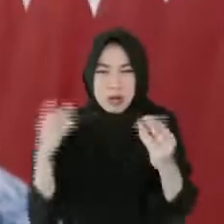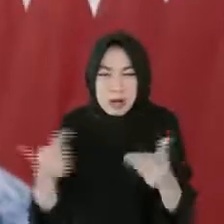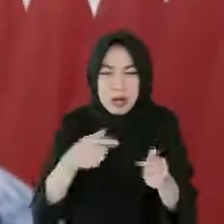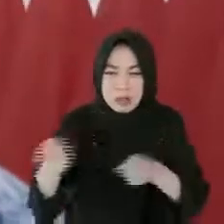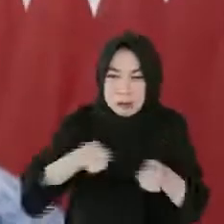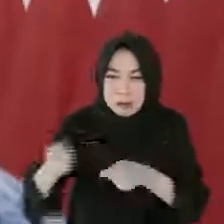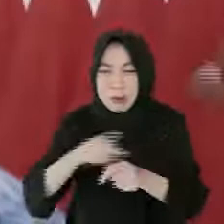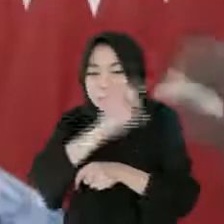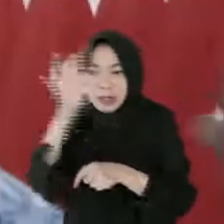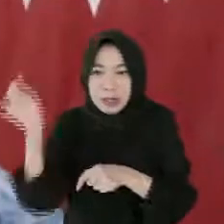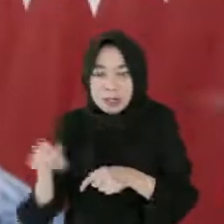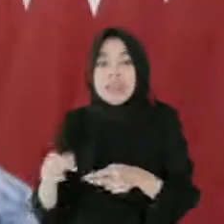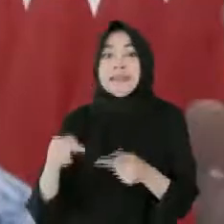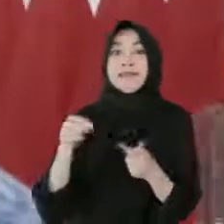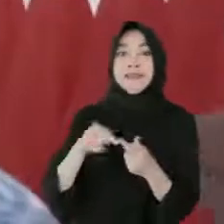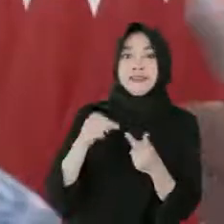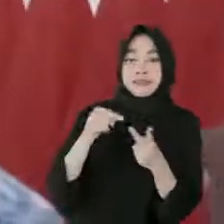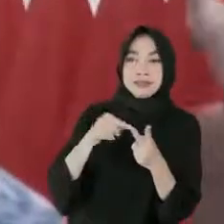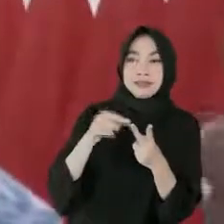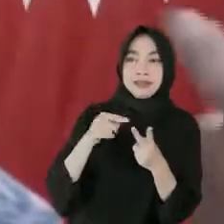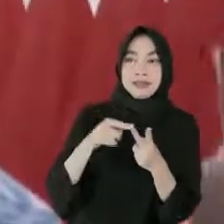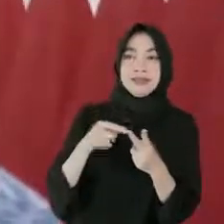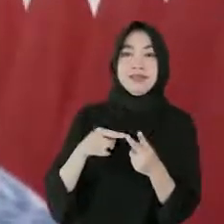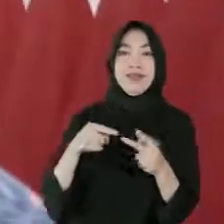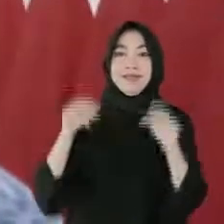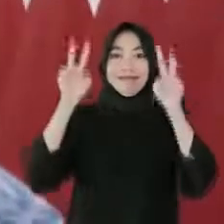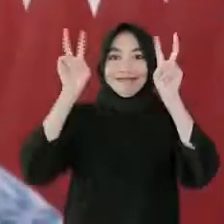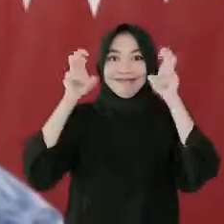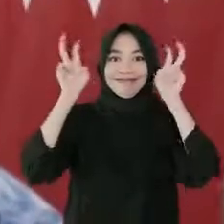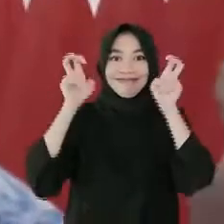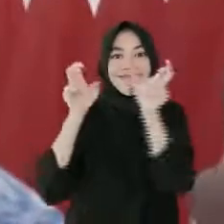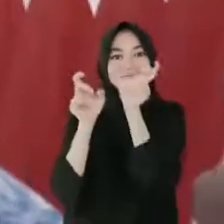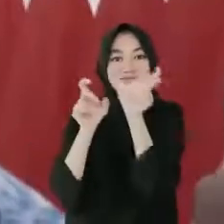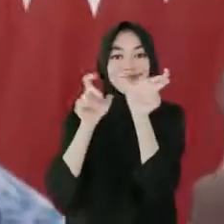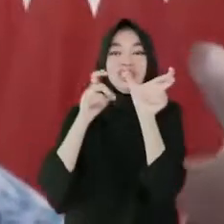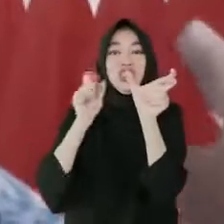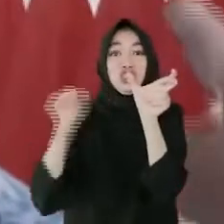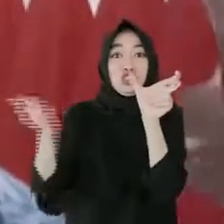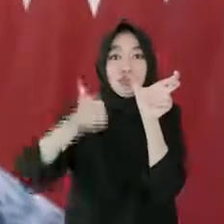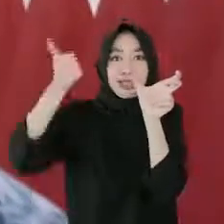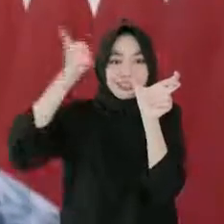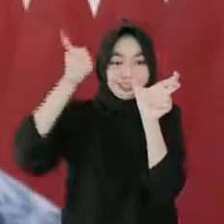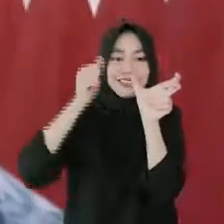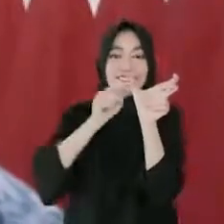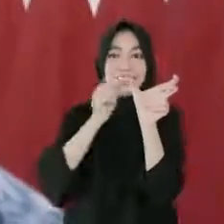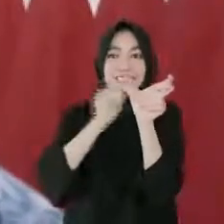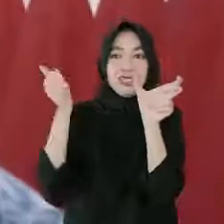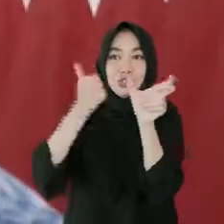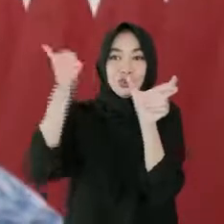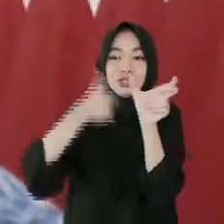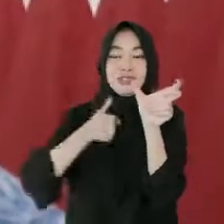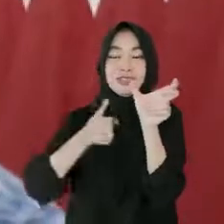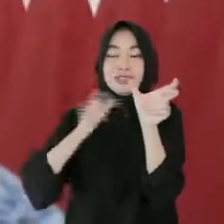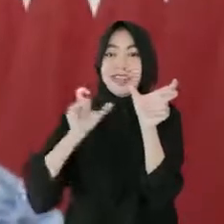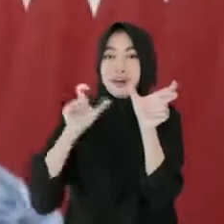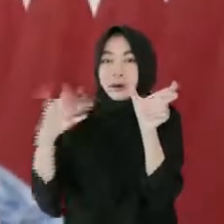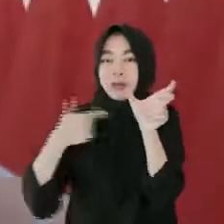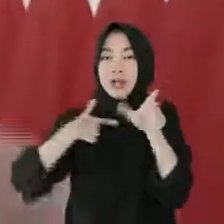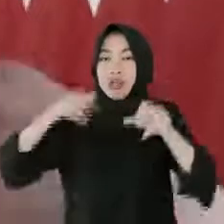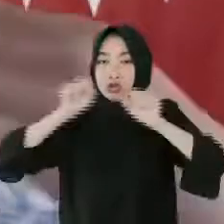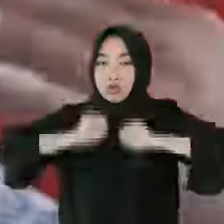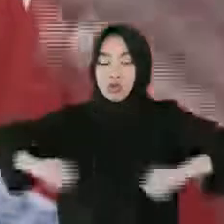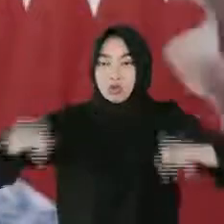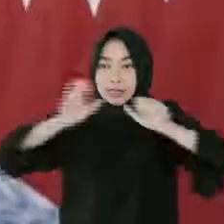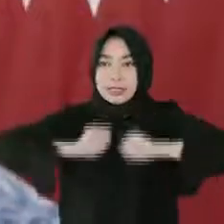yang kedua karena kita ada tambahan sukses tadi maka sosialisasi lalu kemudian